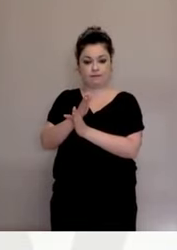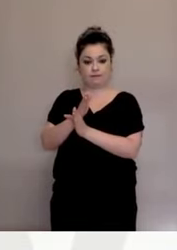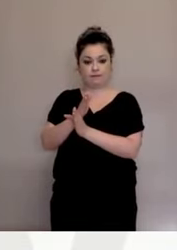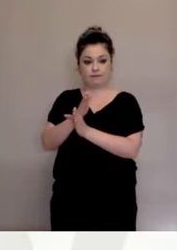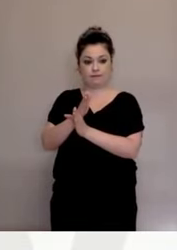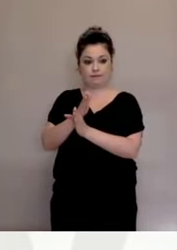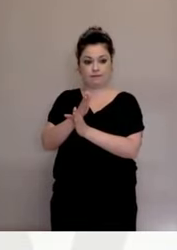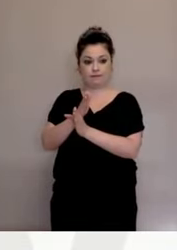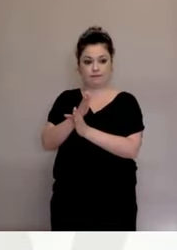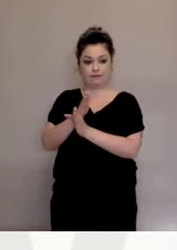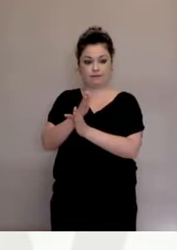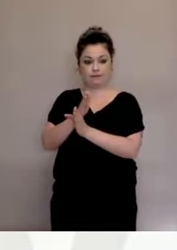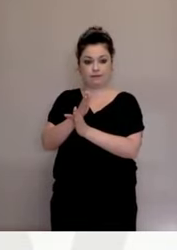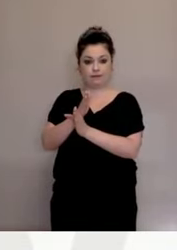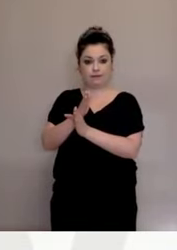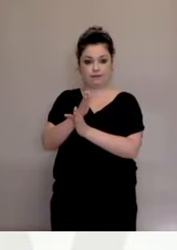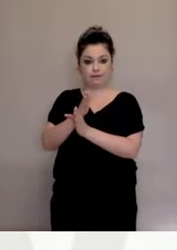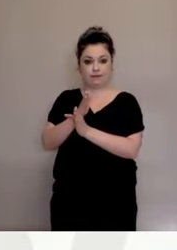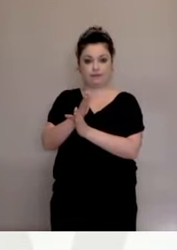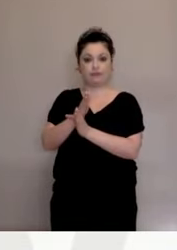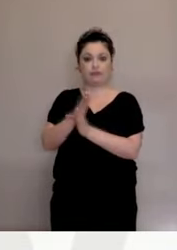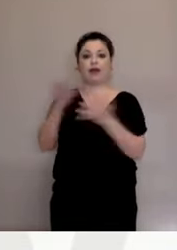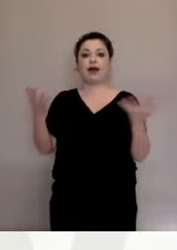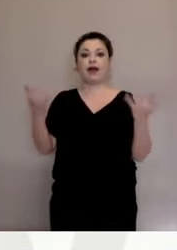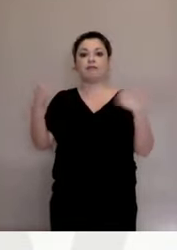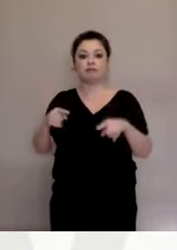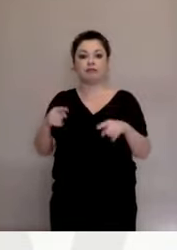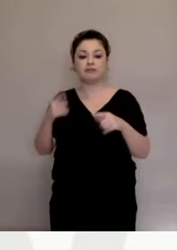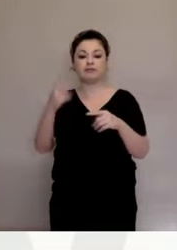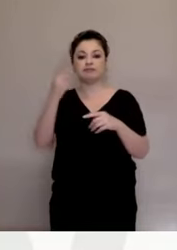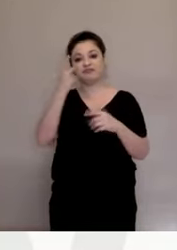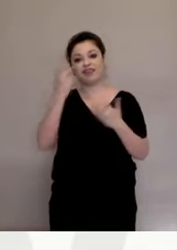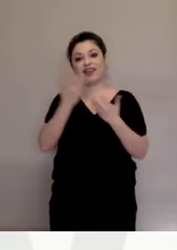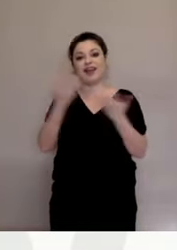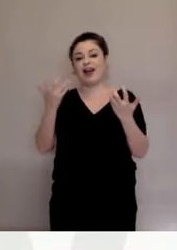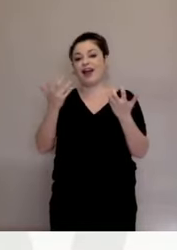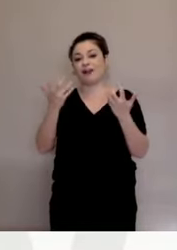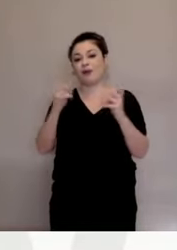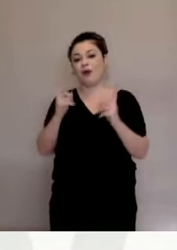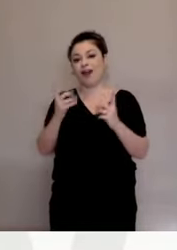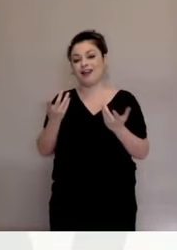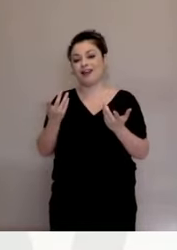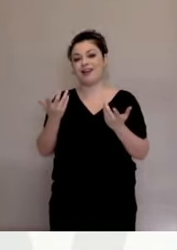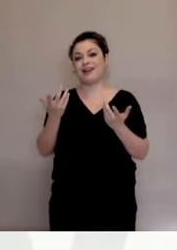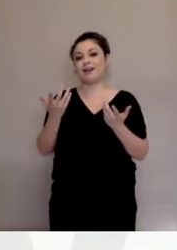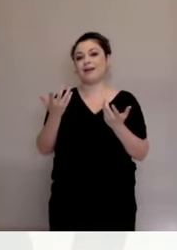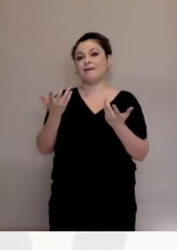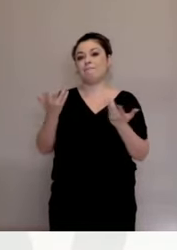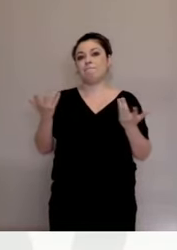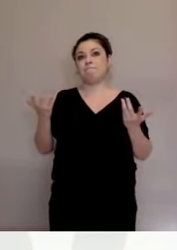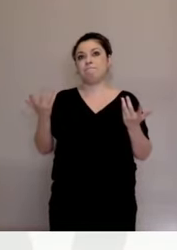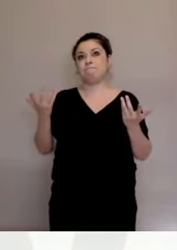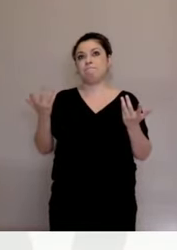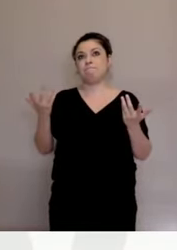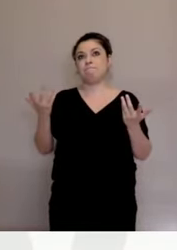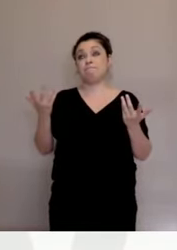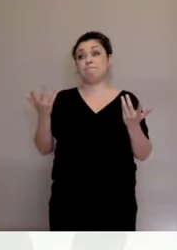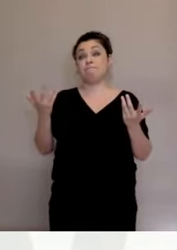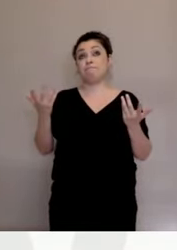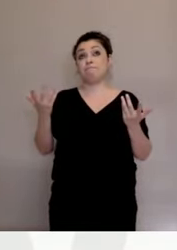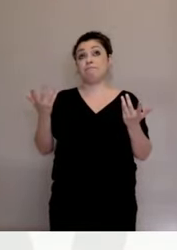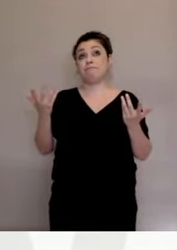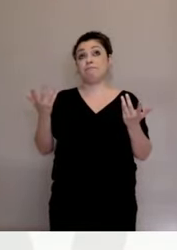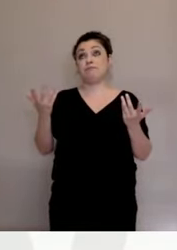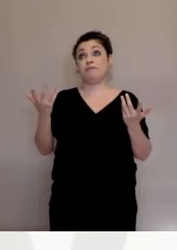con questo diventa evidente che non è un ultimo senso, che non